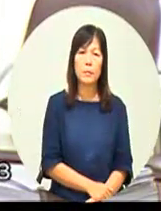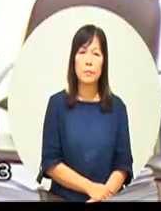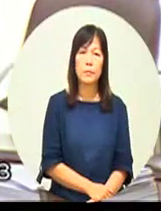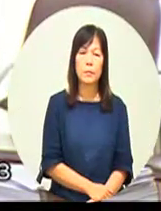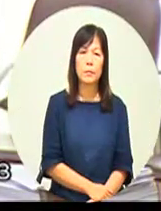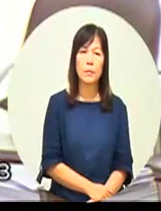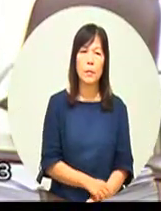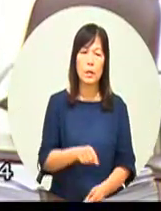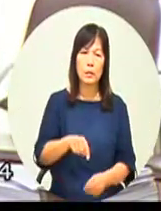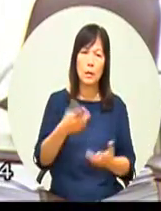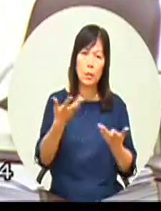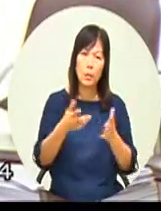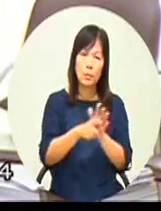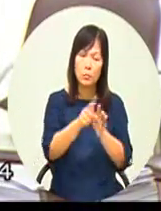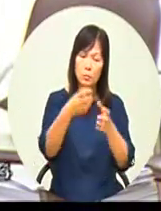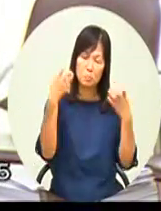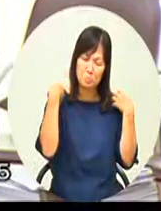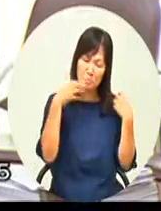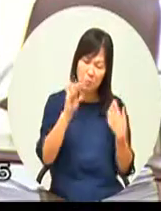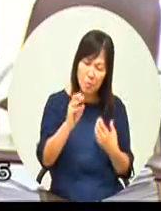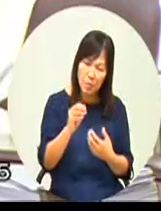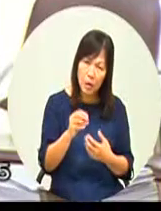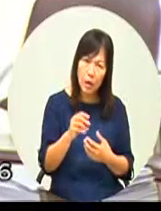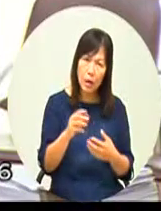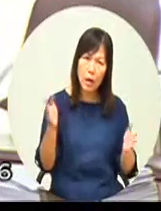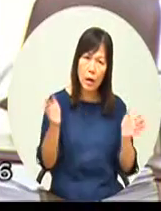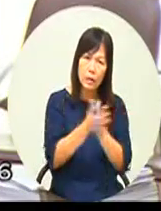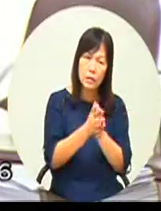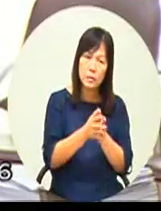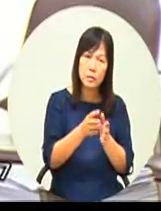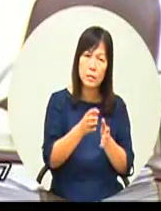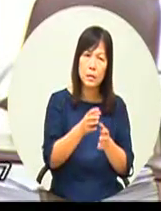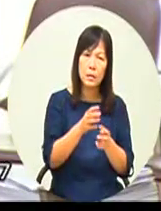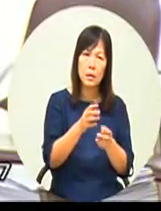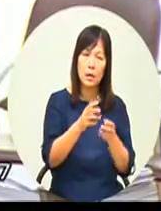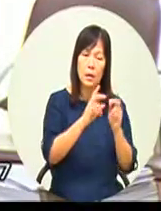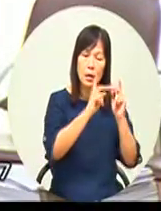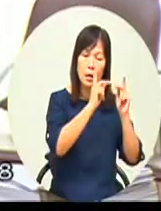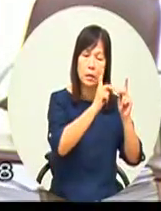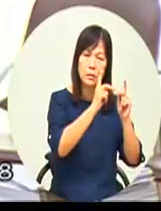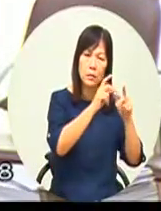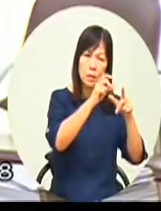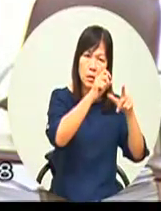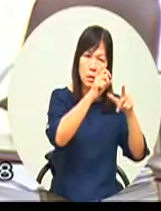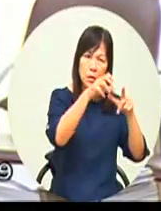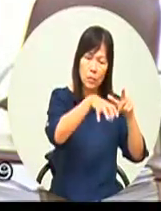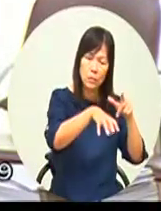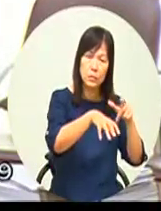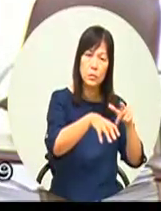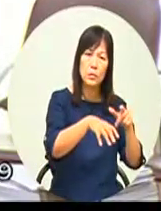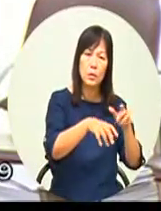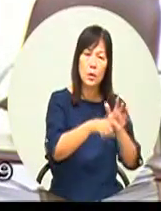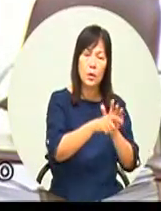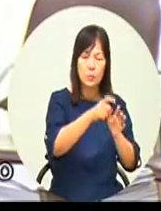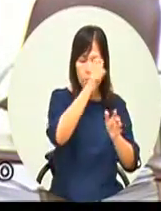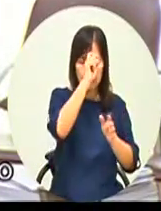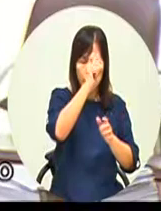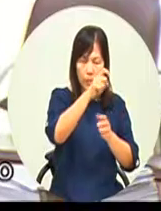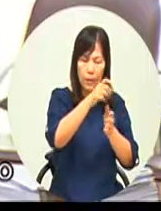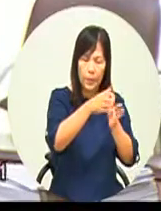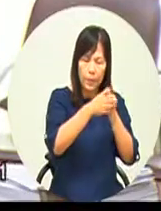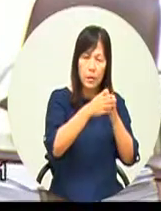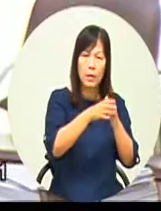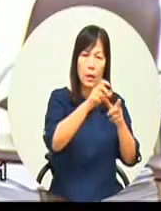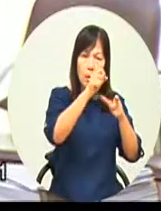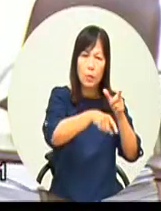监视系统，这个你有没有责任也一起跟捷运局去要求捷运公